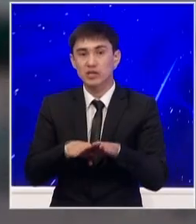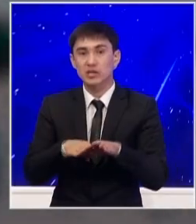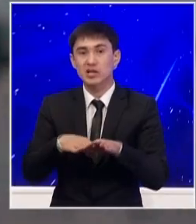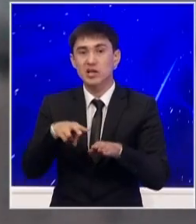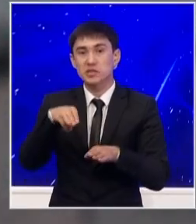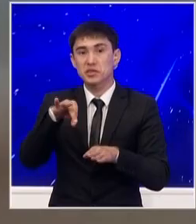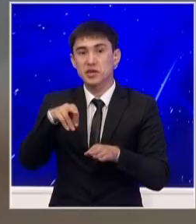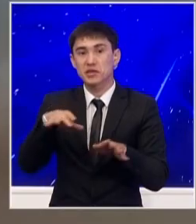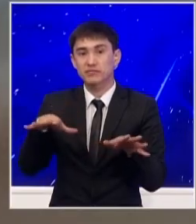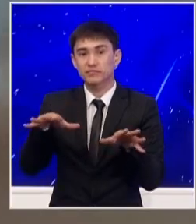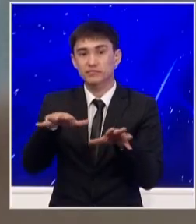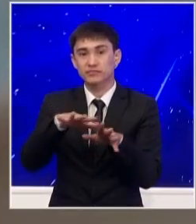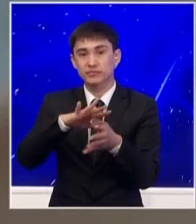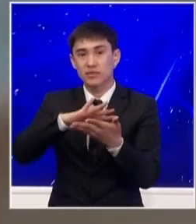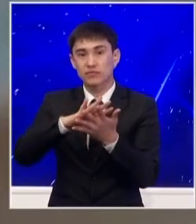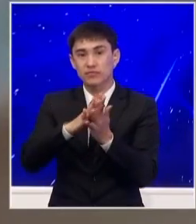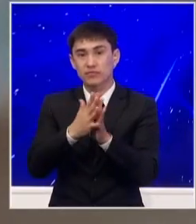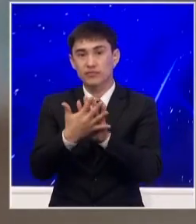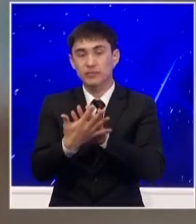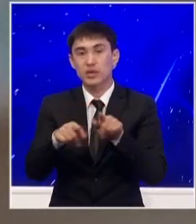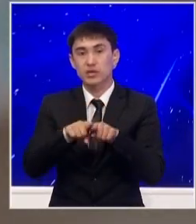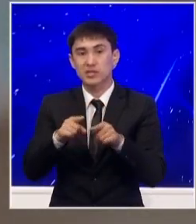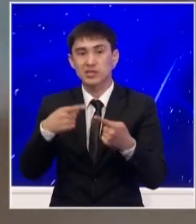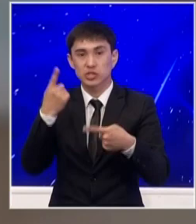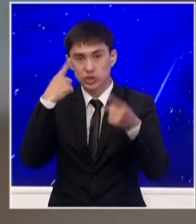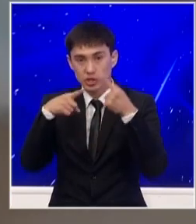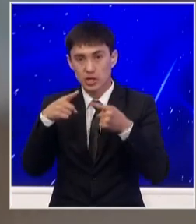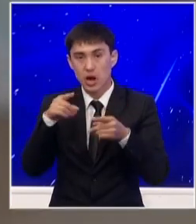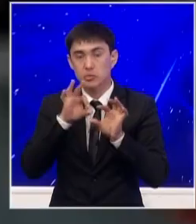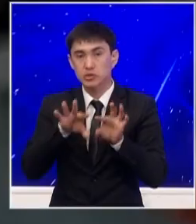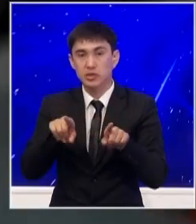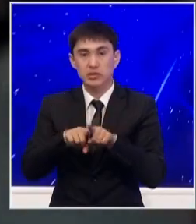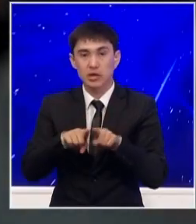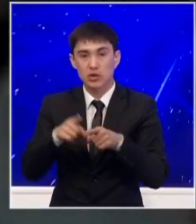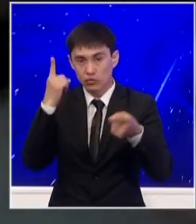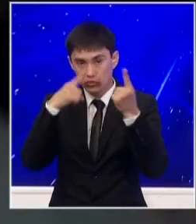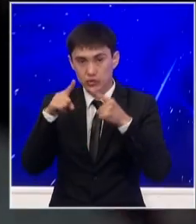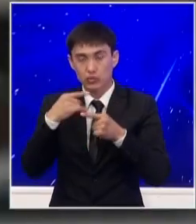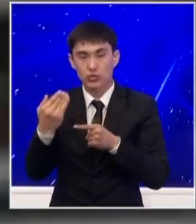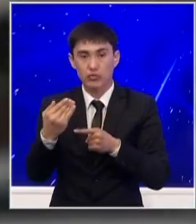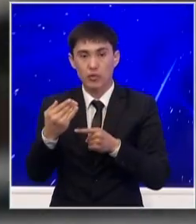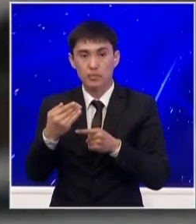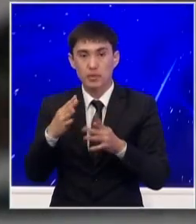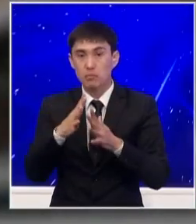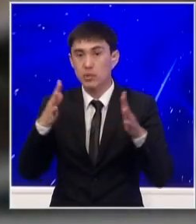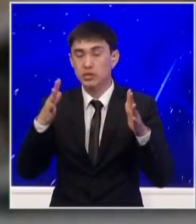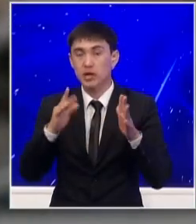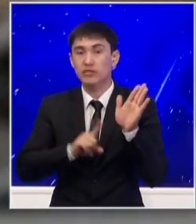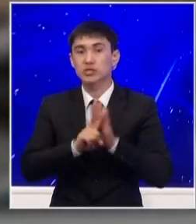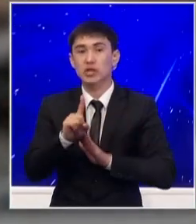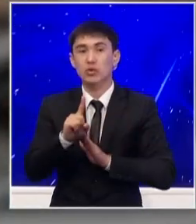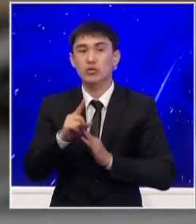в единое целое. Так объясняет художник и инженер свое творение. Вообще творческая фантазия ремесленника безгранична. Вначале